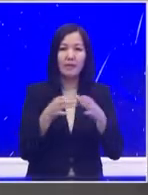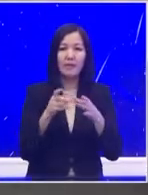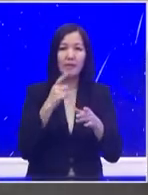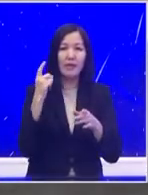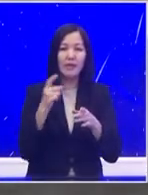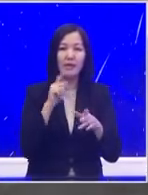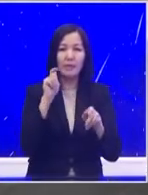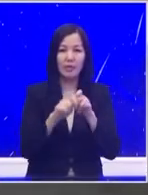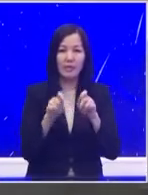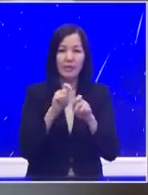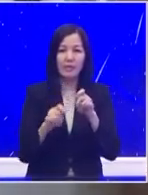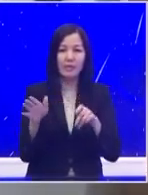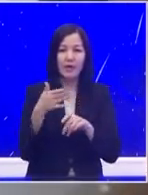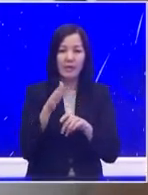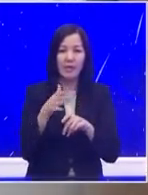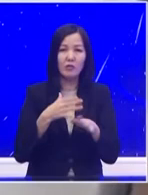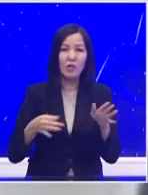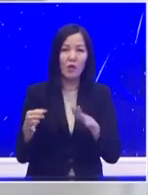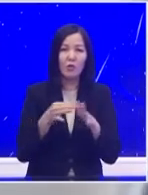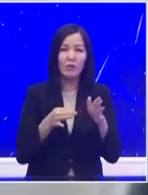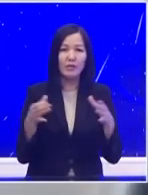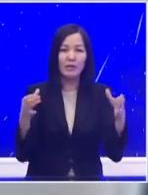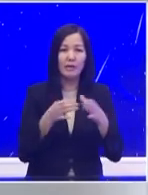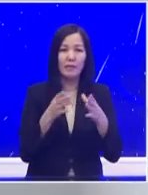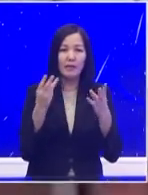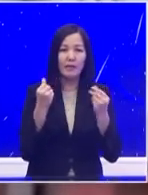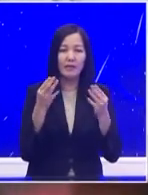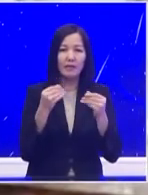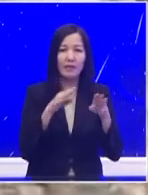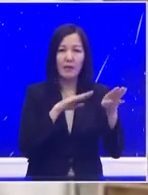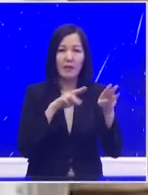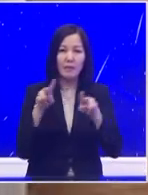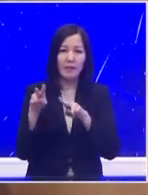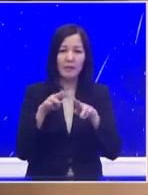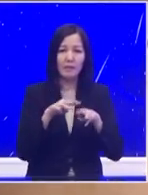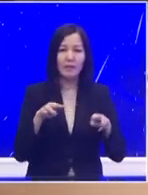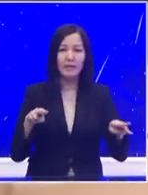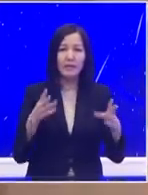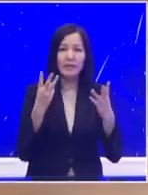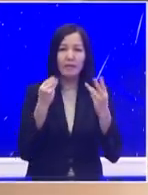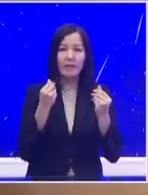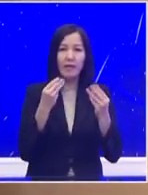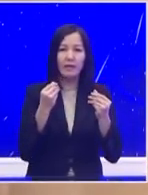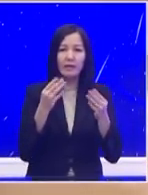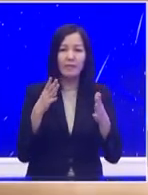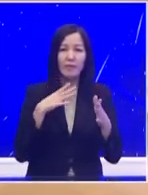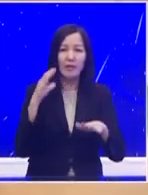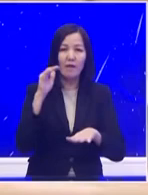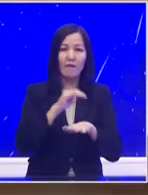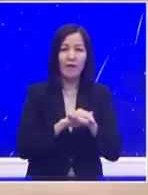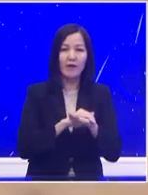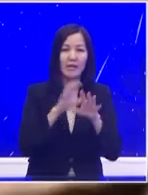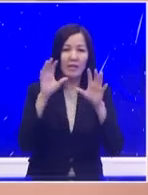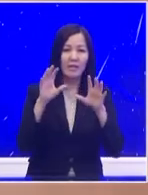Департаментом экономических расследований по Атырауской области Комитету по финансовому мониторингу Министерства финансов выявлен